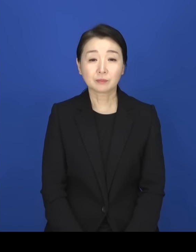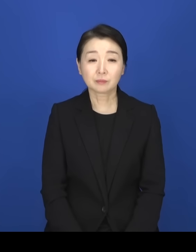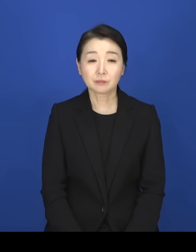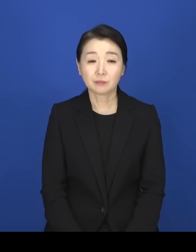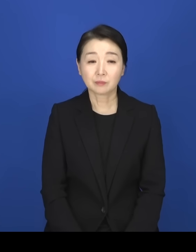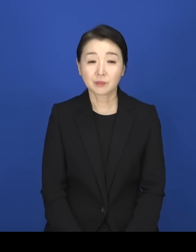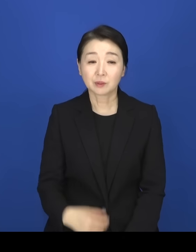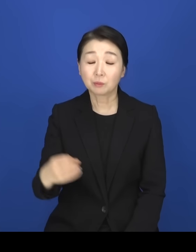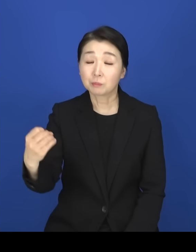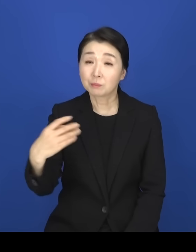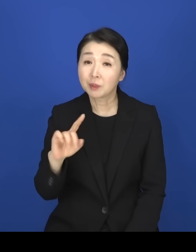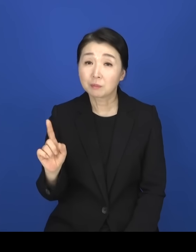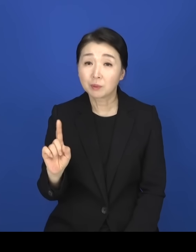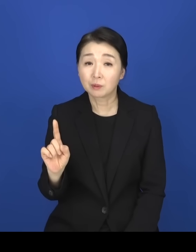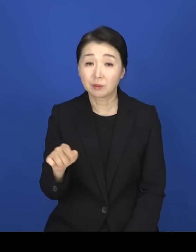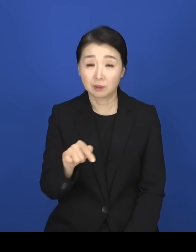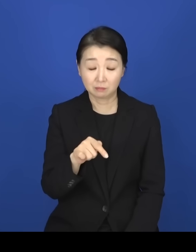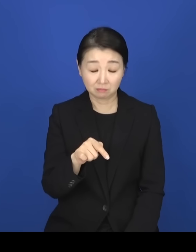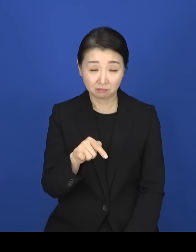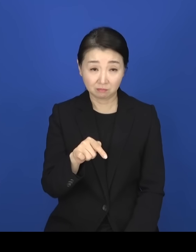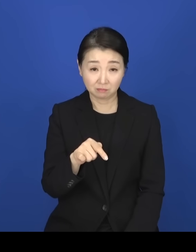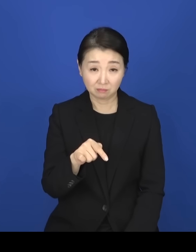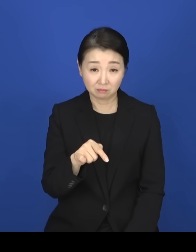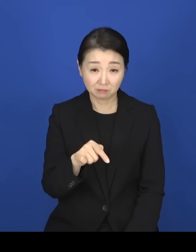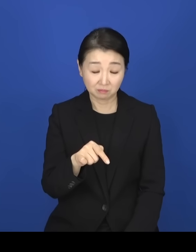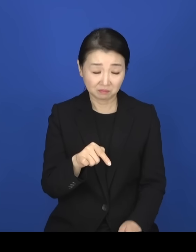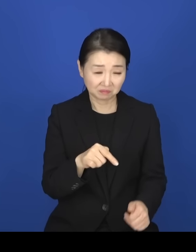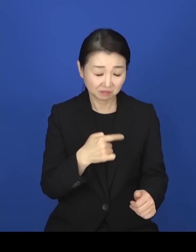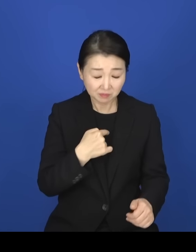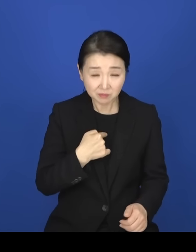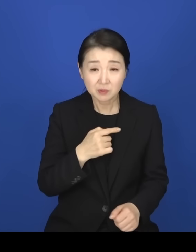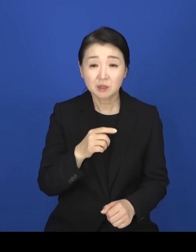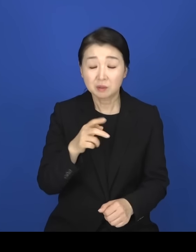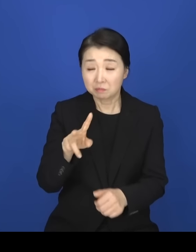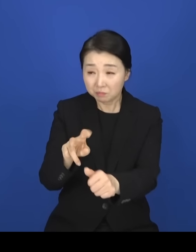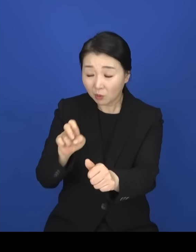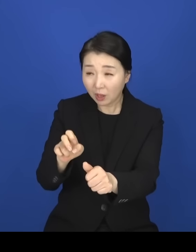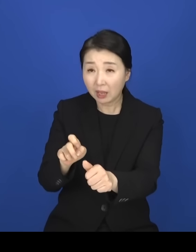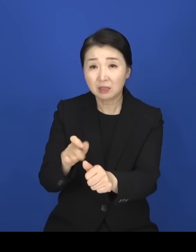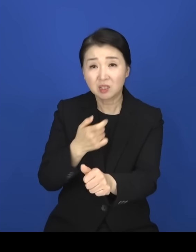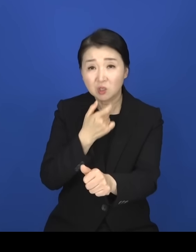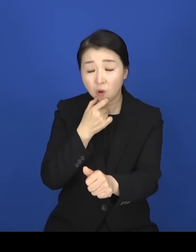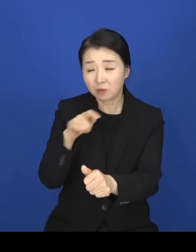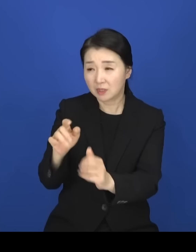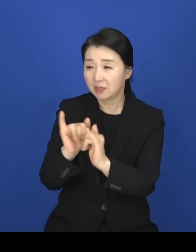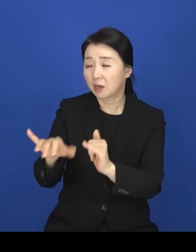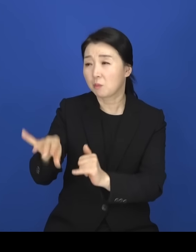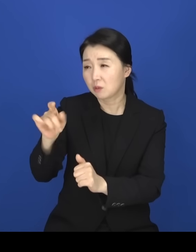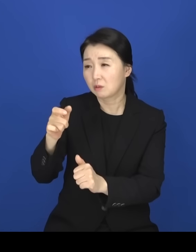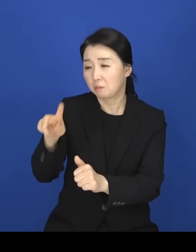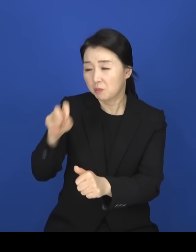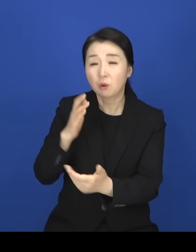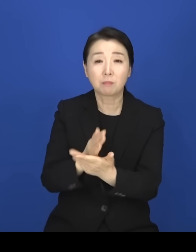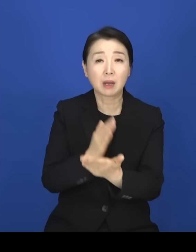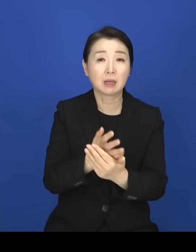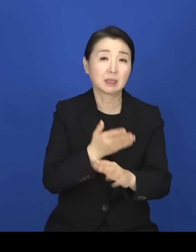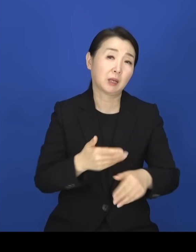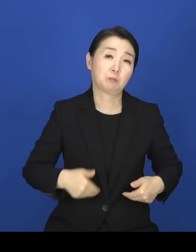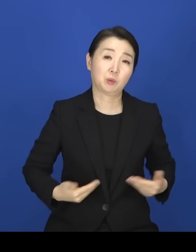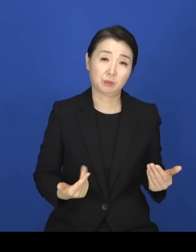그렇게 말씀하신 것 같았어요. 너가 정말 미워하고 싶지 않으면 이 사람부터 미워하지 말아봐. 다른 거 다 필요